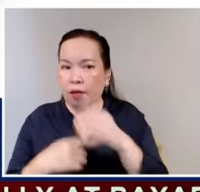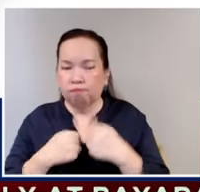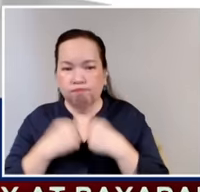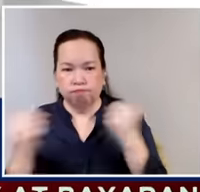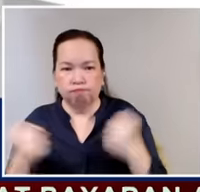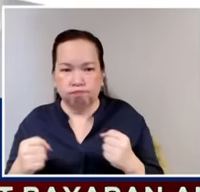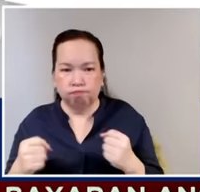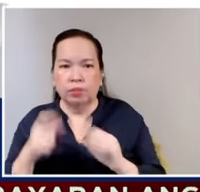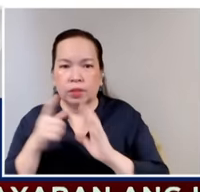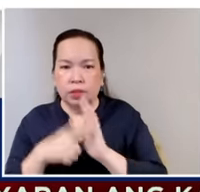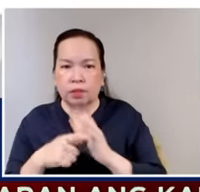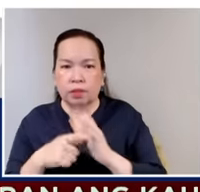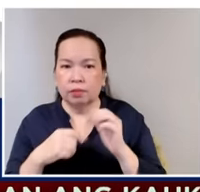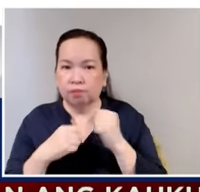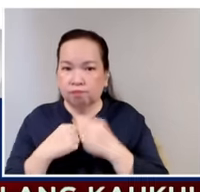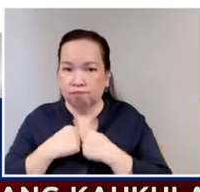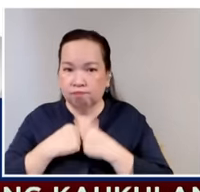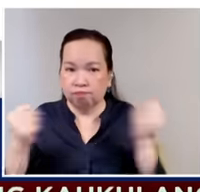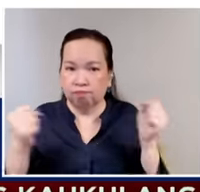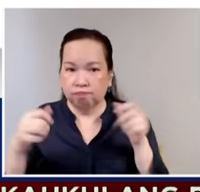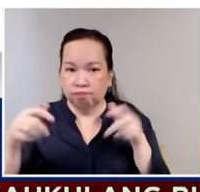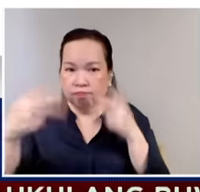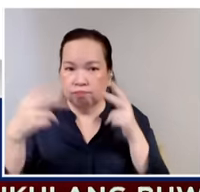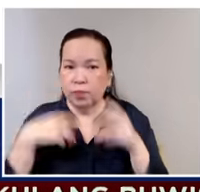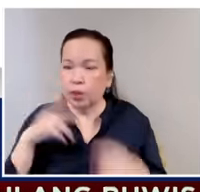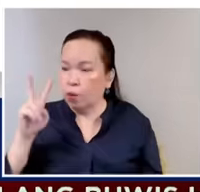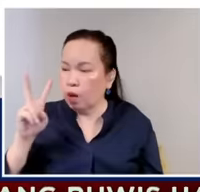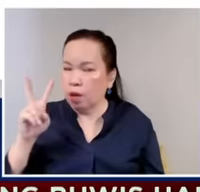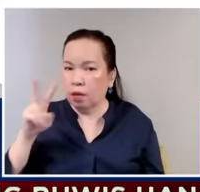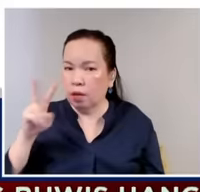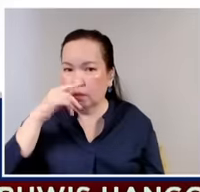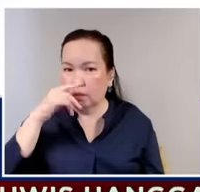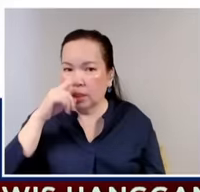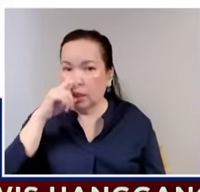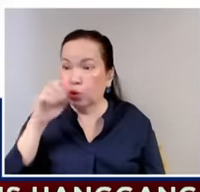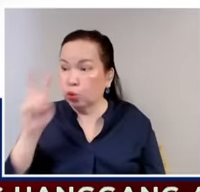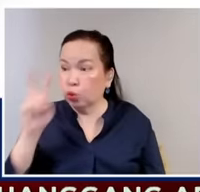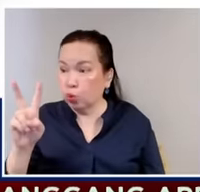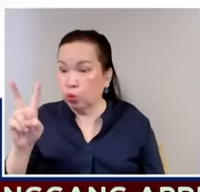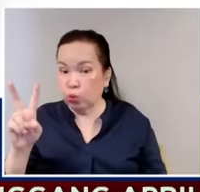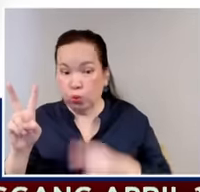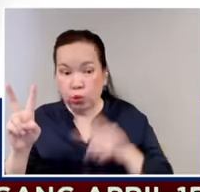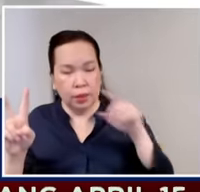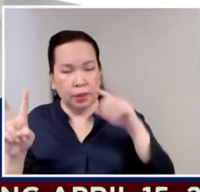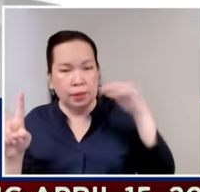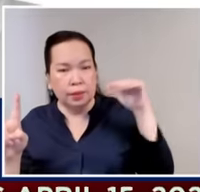pinakita ni Maria sa video call ang pamangkin niyang 2 taong gulang at pinsan niyang 15 anyos.